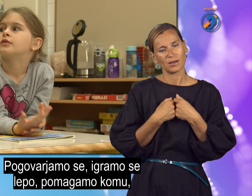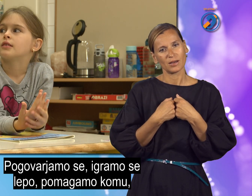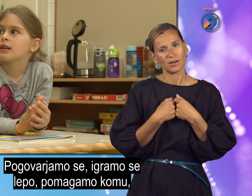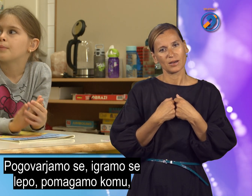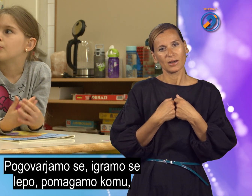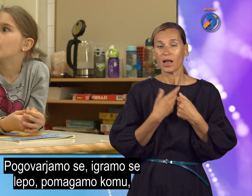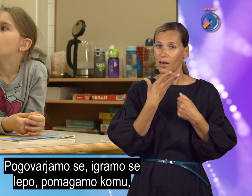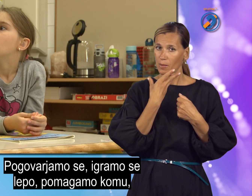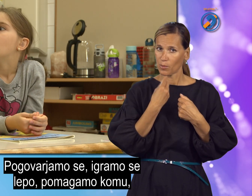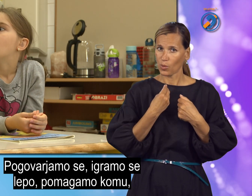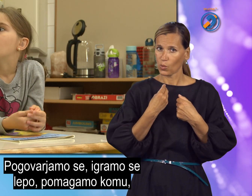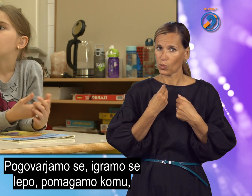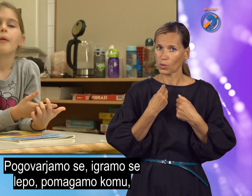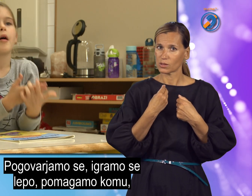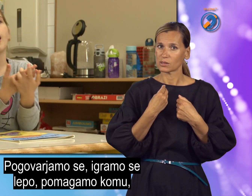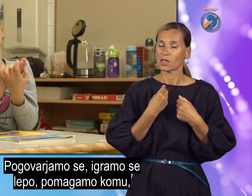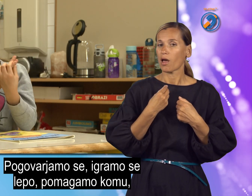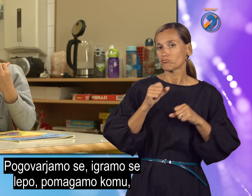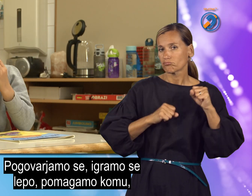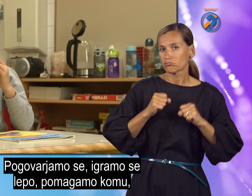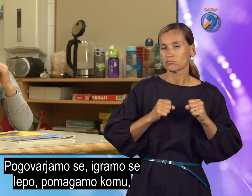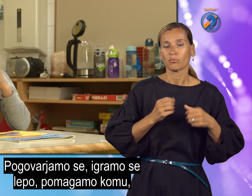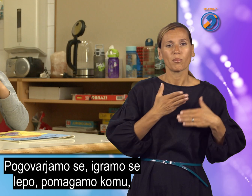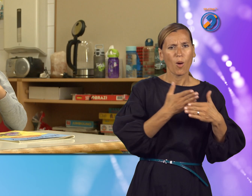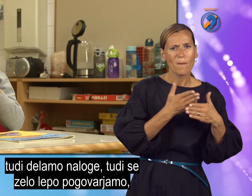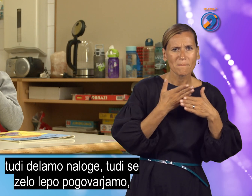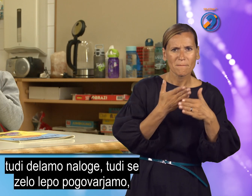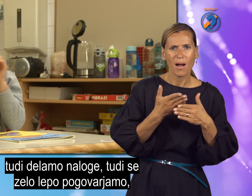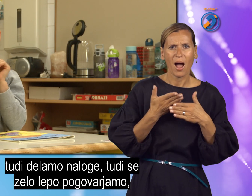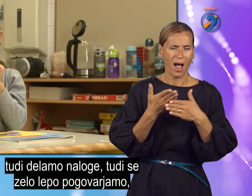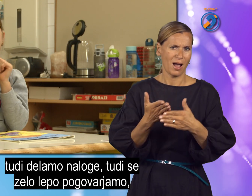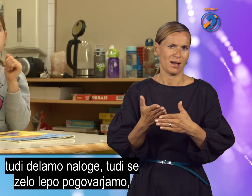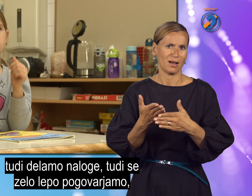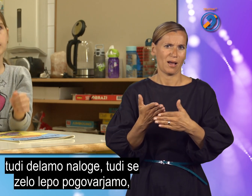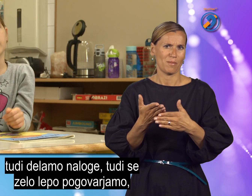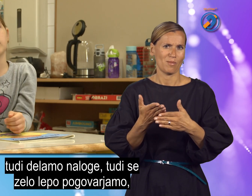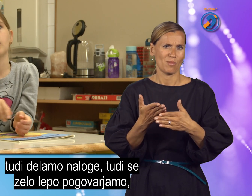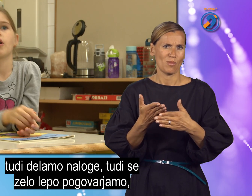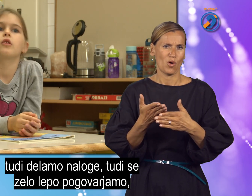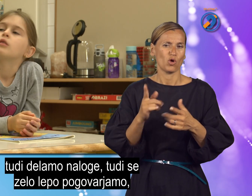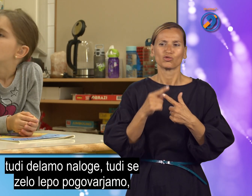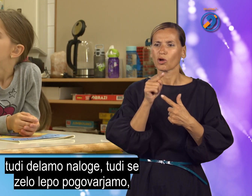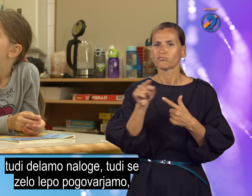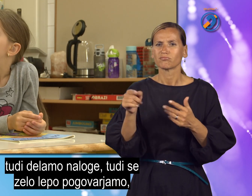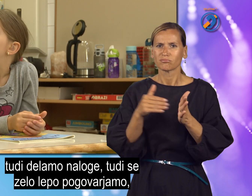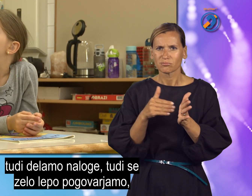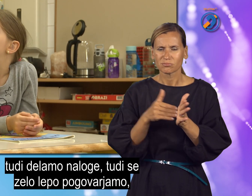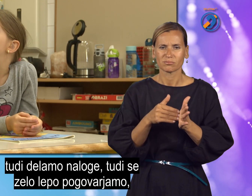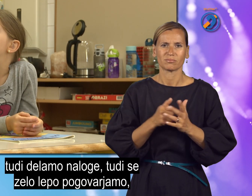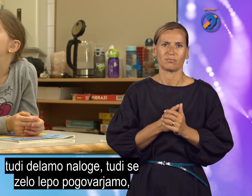igramo se lepo, pomagamo komu, če se boji, gre dol.